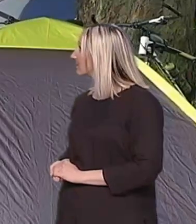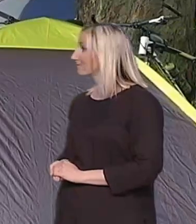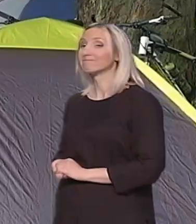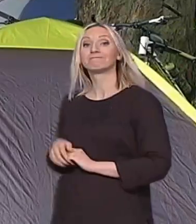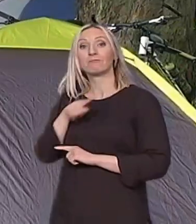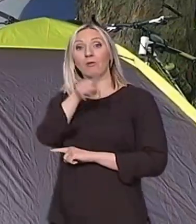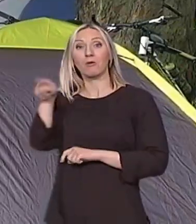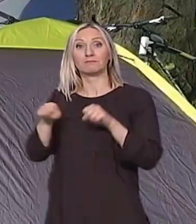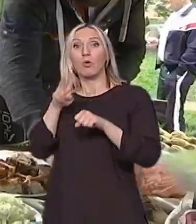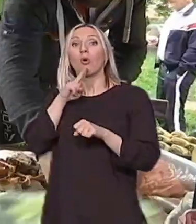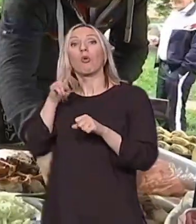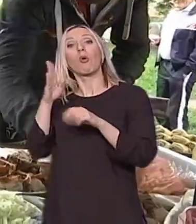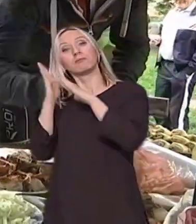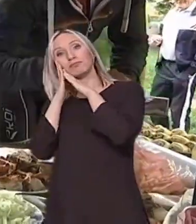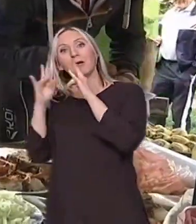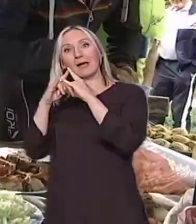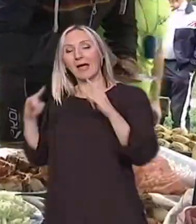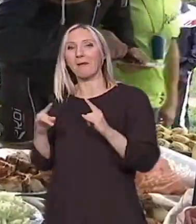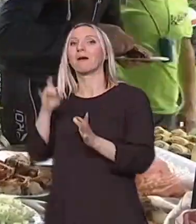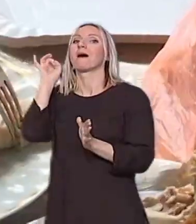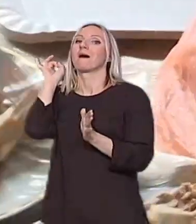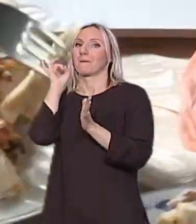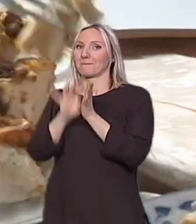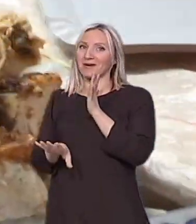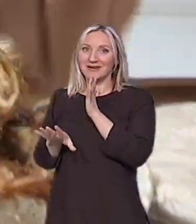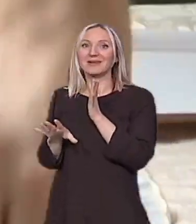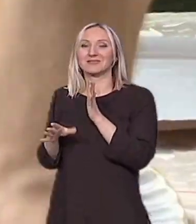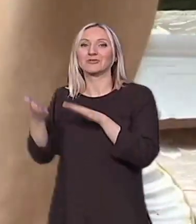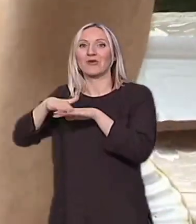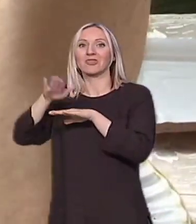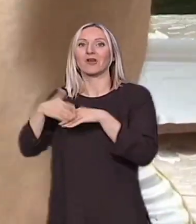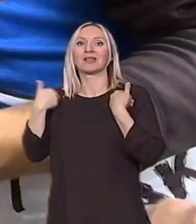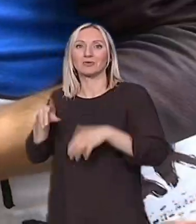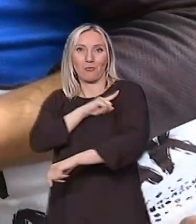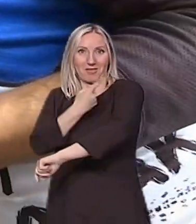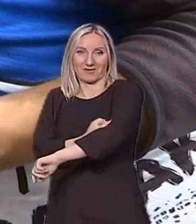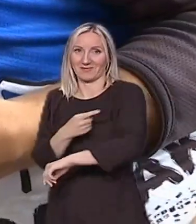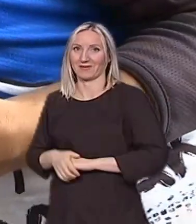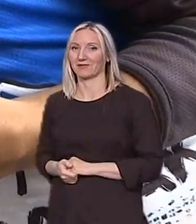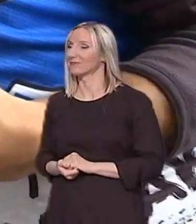Oni koji su odseli u kampu, brzo su nadoknadili izgubljene kalorije.